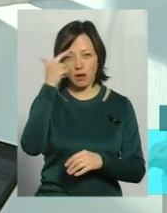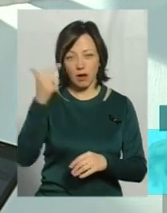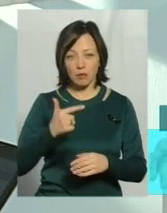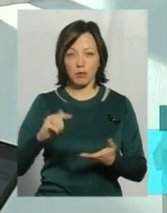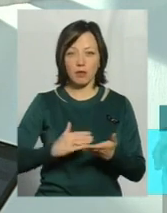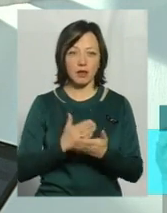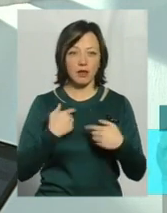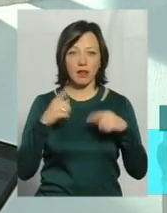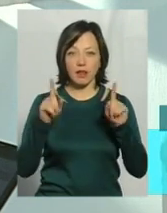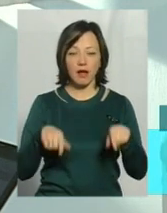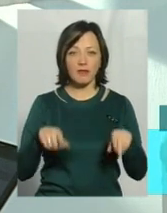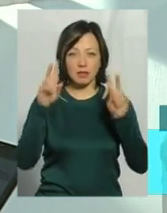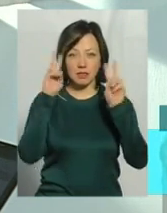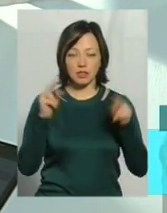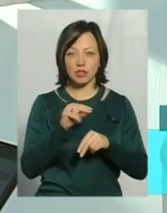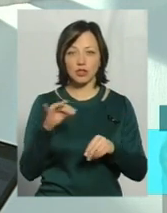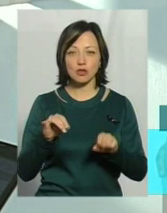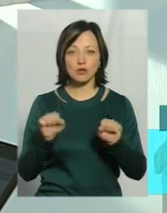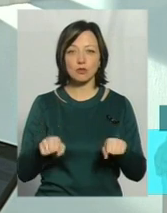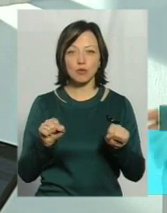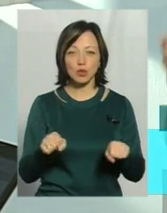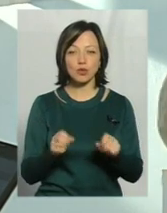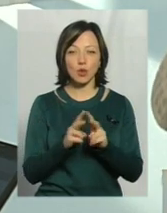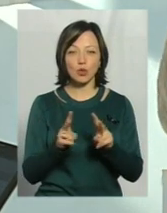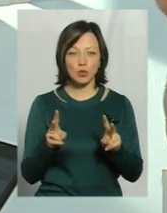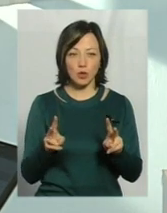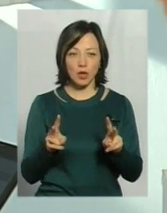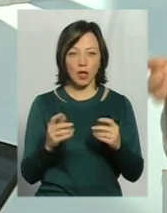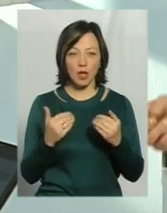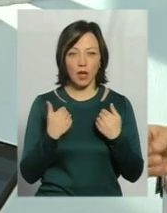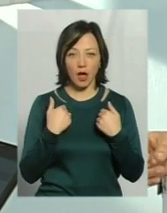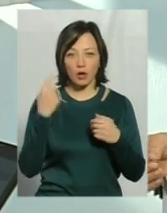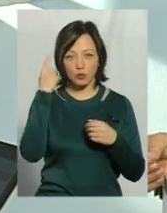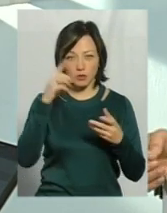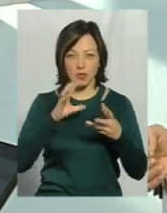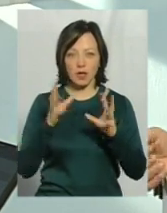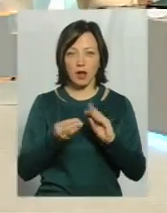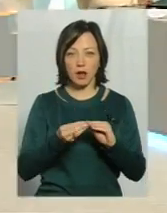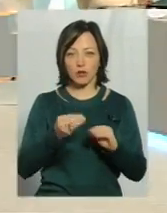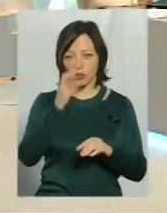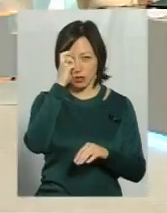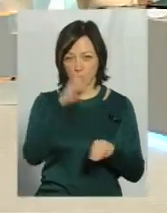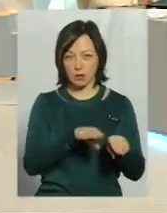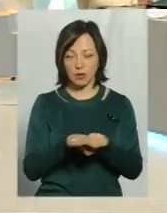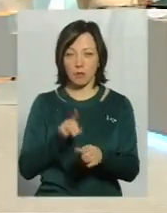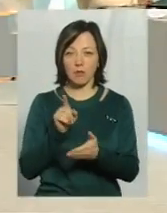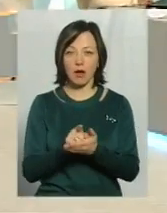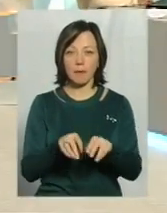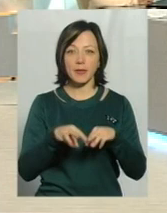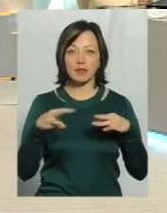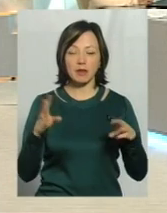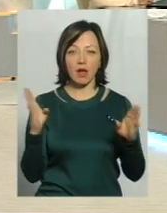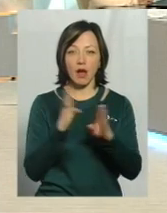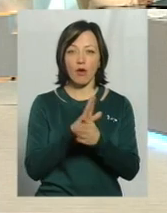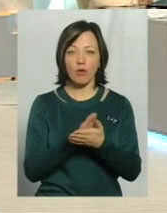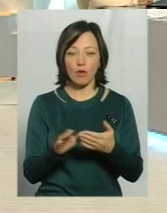Я навіть не знаю, чи в змозі хто, я думаю, так, загальнодержавному рівні, це мало би Міністерство екології